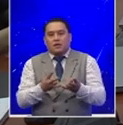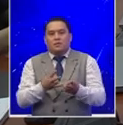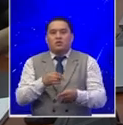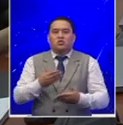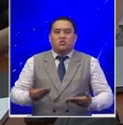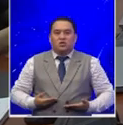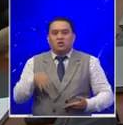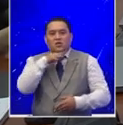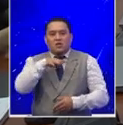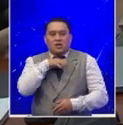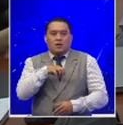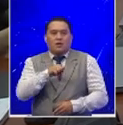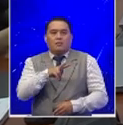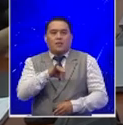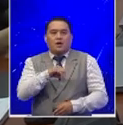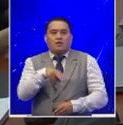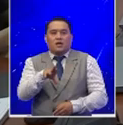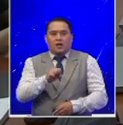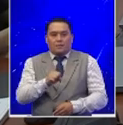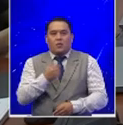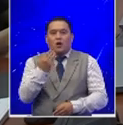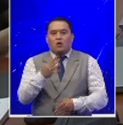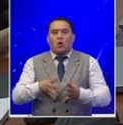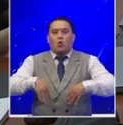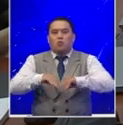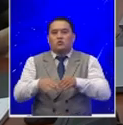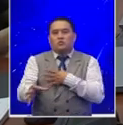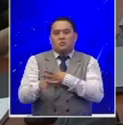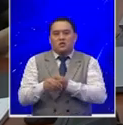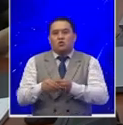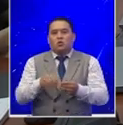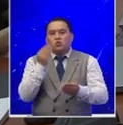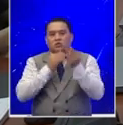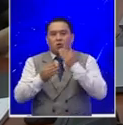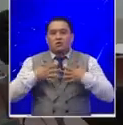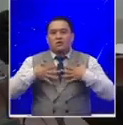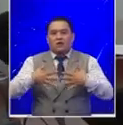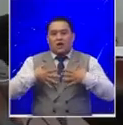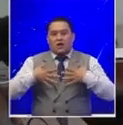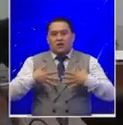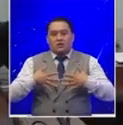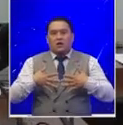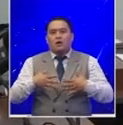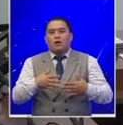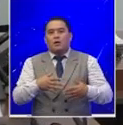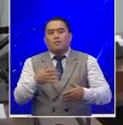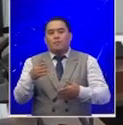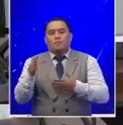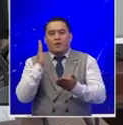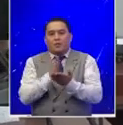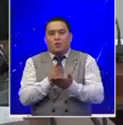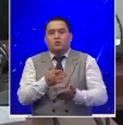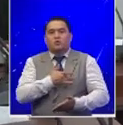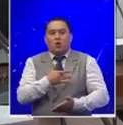мимо жительница города Текели Елена Подалкина. Общими усилиями путем искусственного дыхания и непрямого массажа сердца Нису